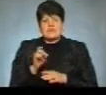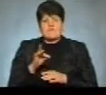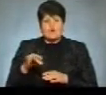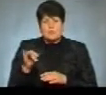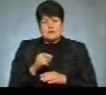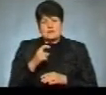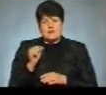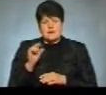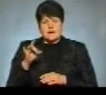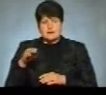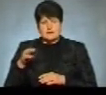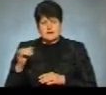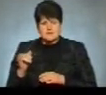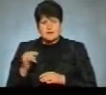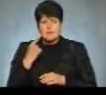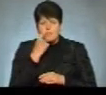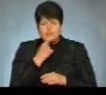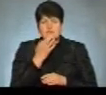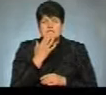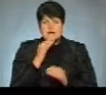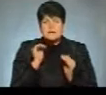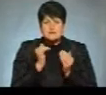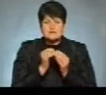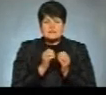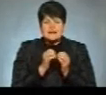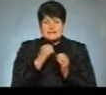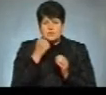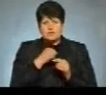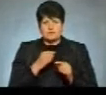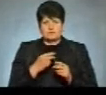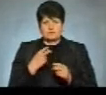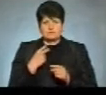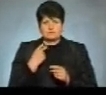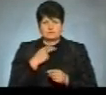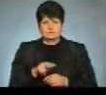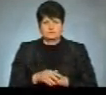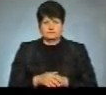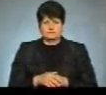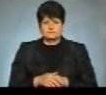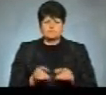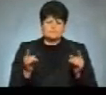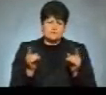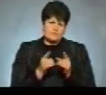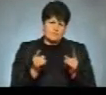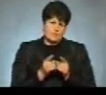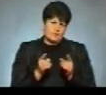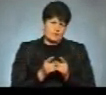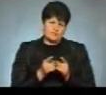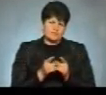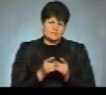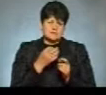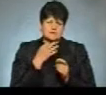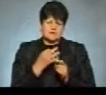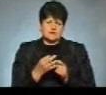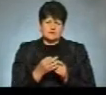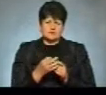мов національних меншин 10 років в'язниці. Коротко спростую декілька фейків, які тут розповсюджувалися перш